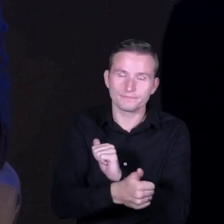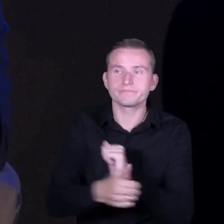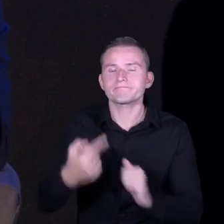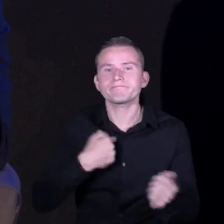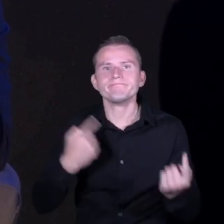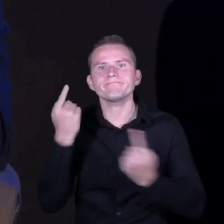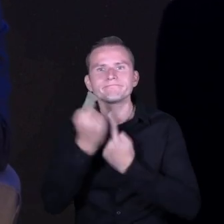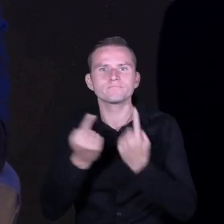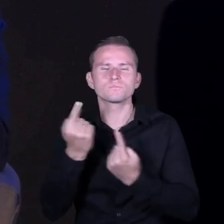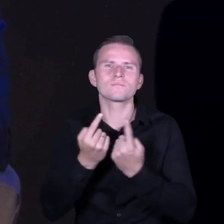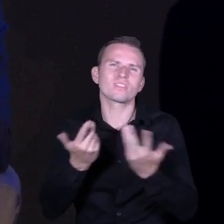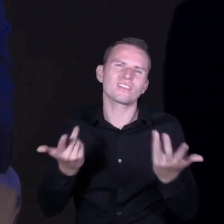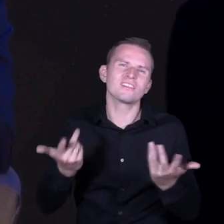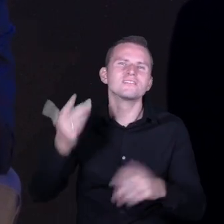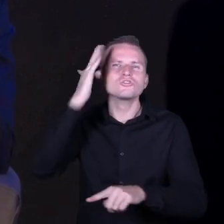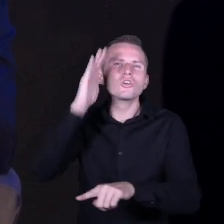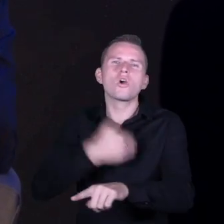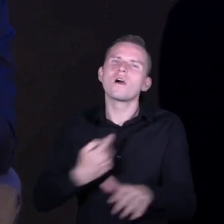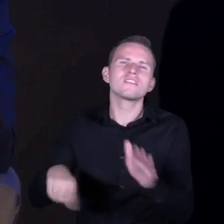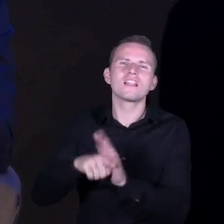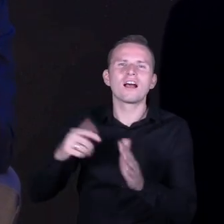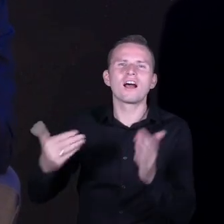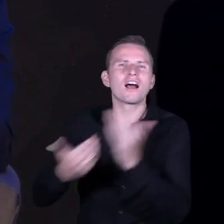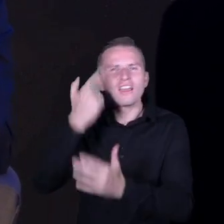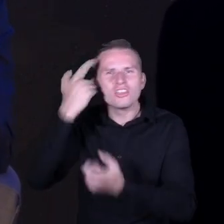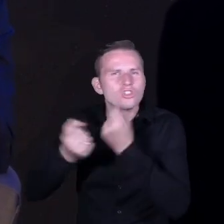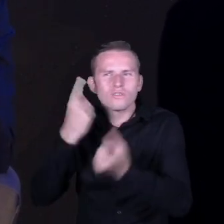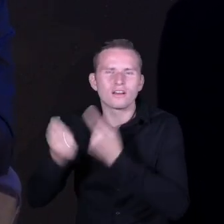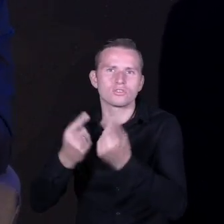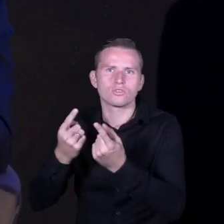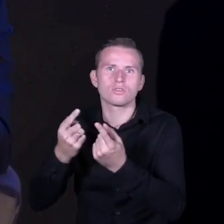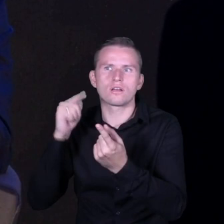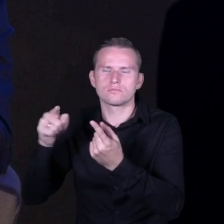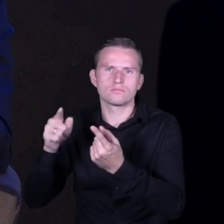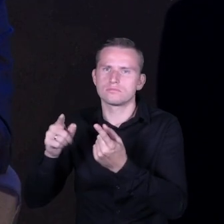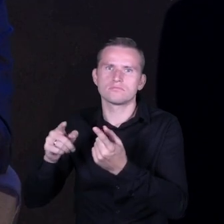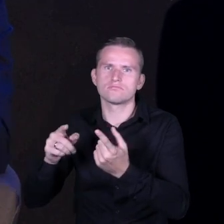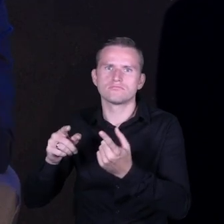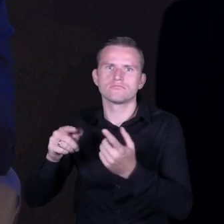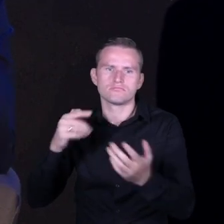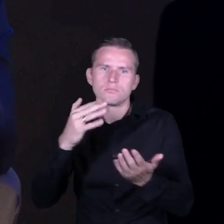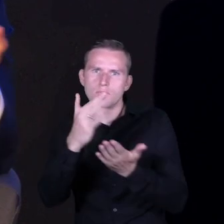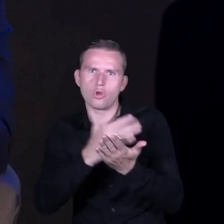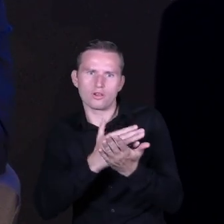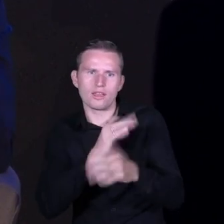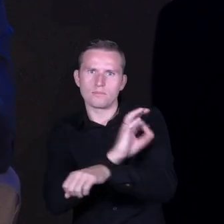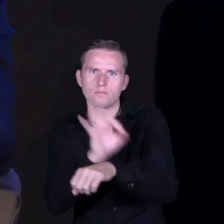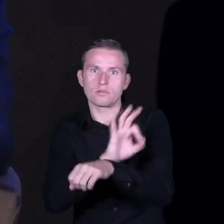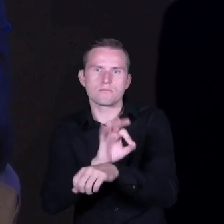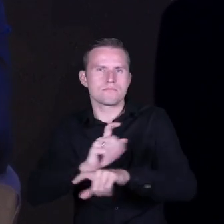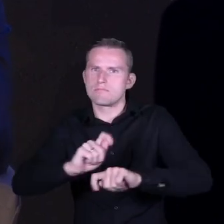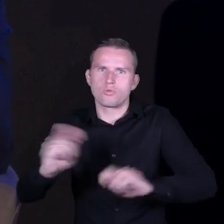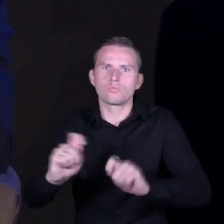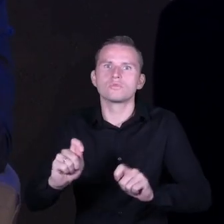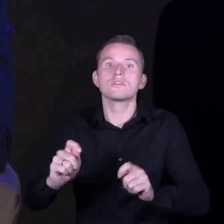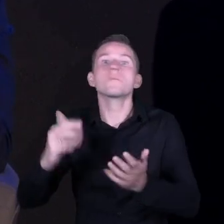że Szkoła dla innowatora dała bardzo duży impuls laboratorium w ogóle. Grzechem byłoby z tego nie